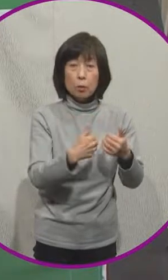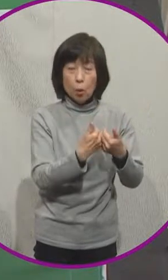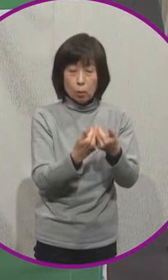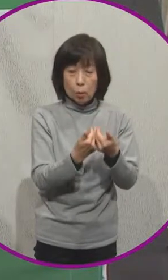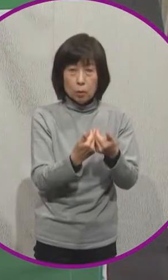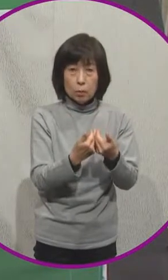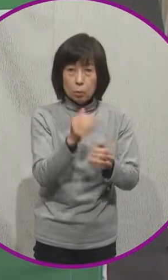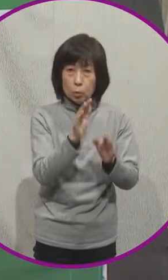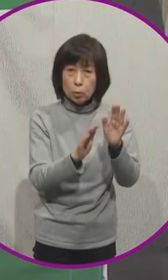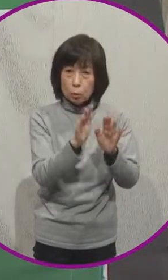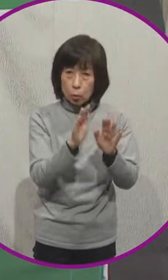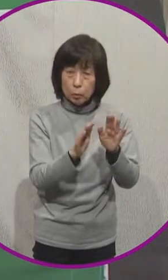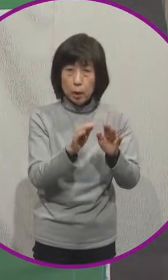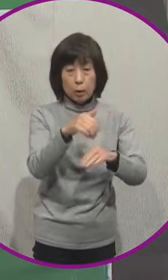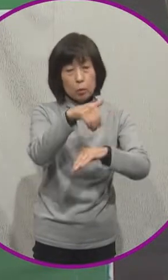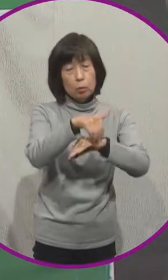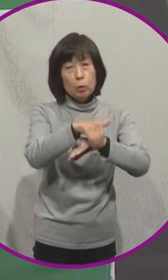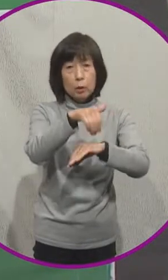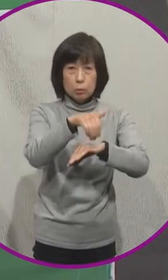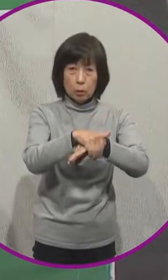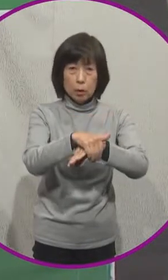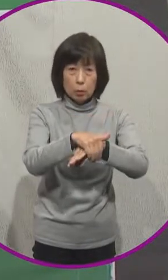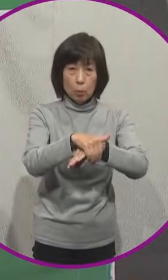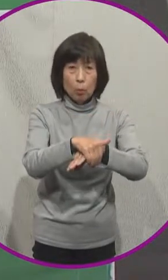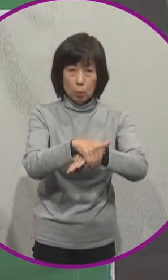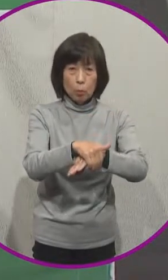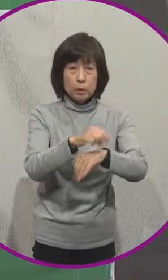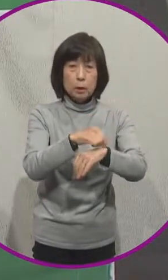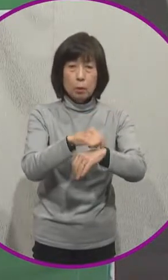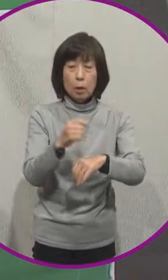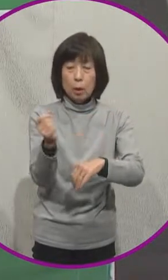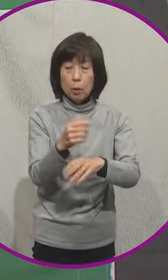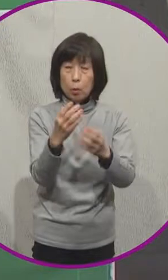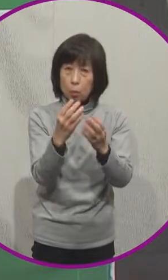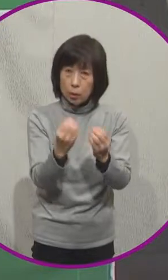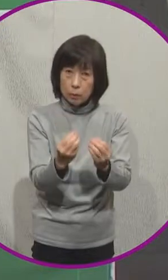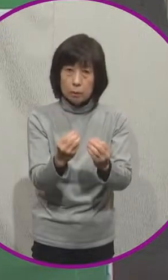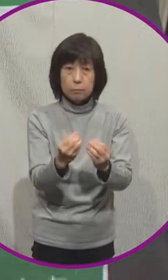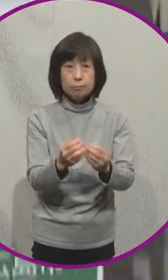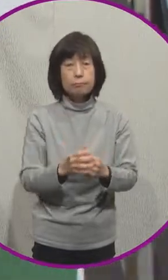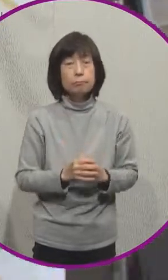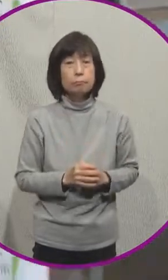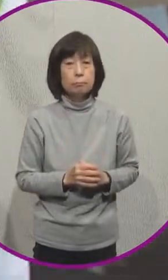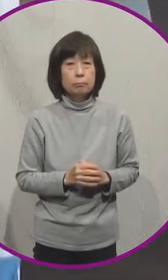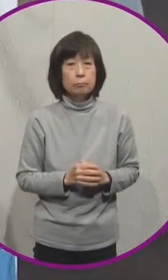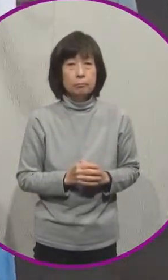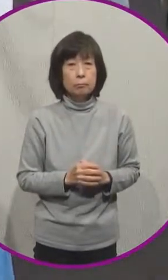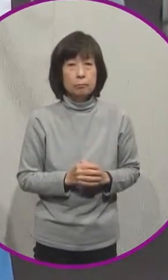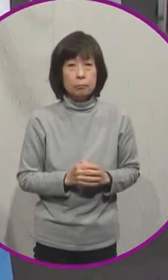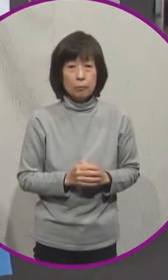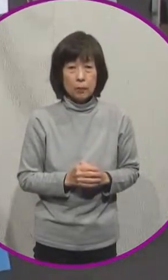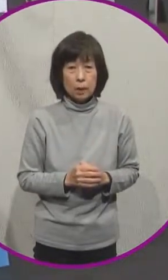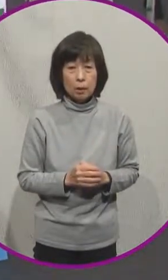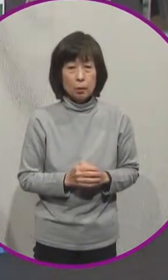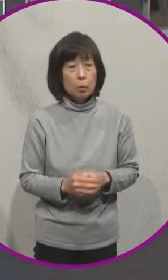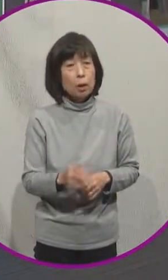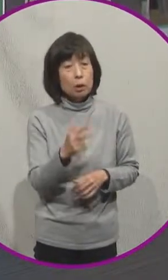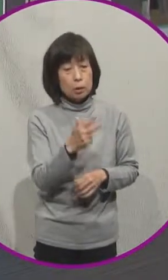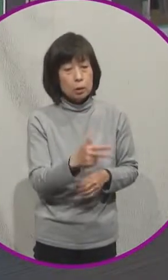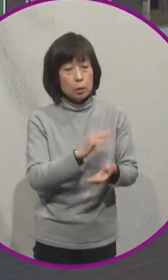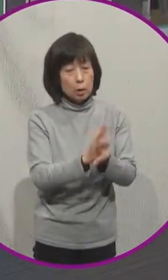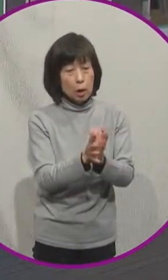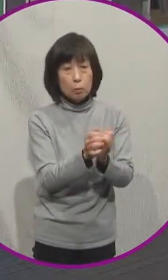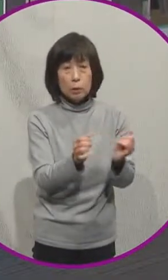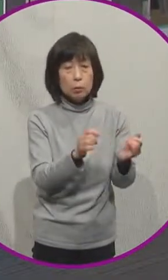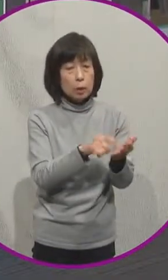よっては受付終了時間を繰り上げますのでご了承ください市県民税の申告をしなければ